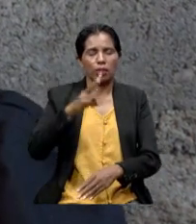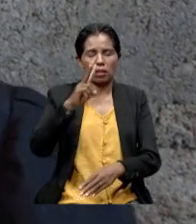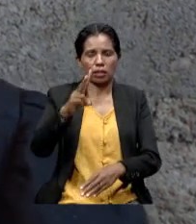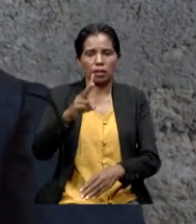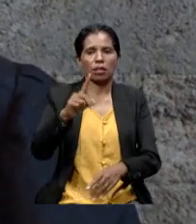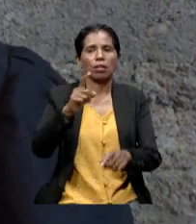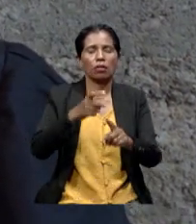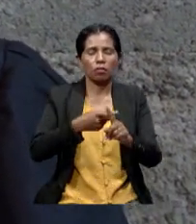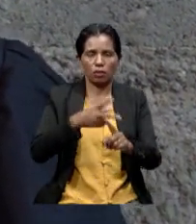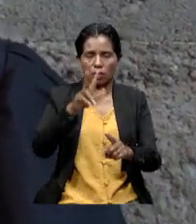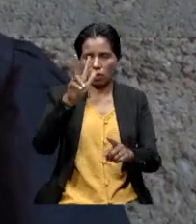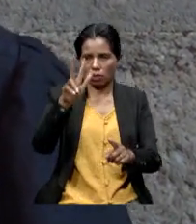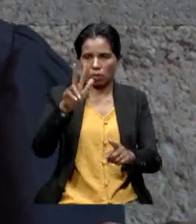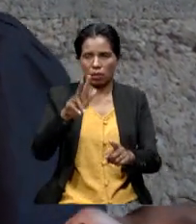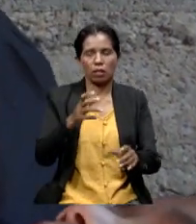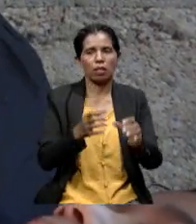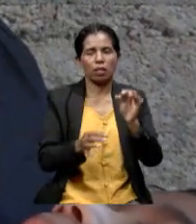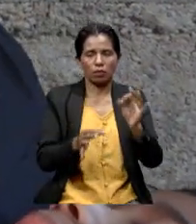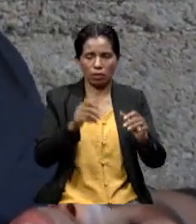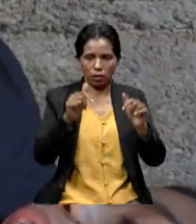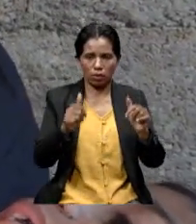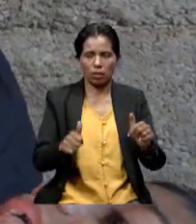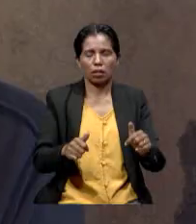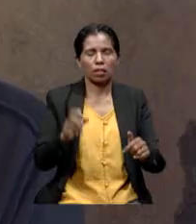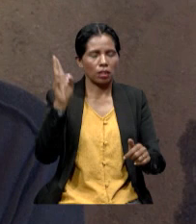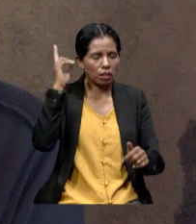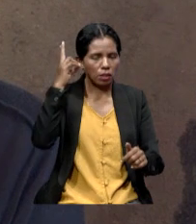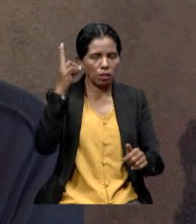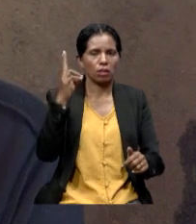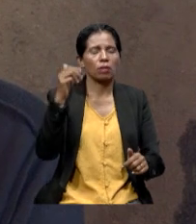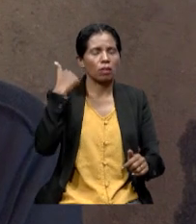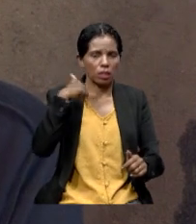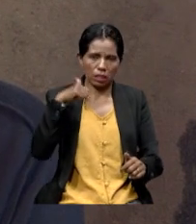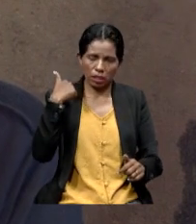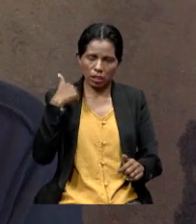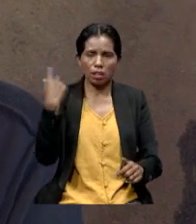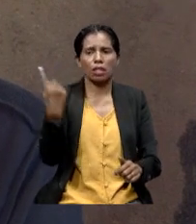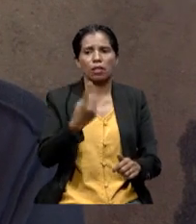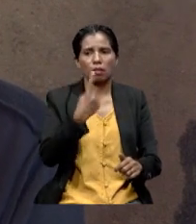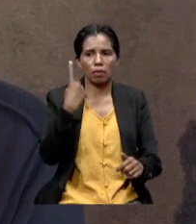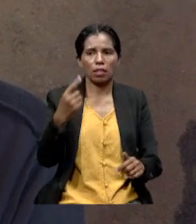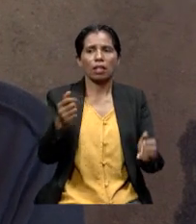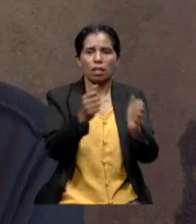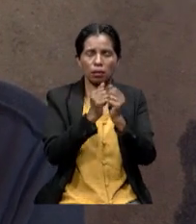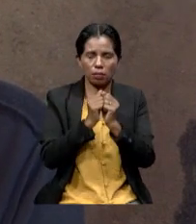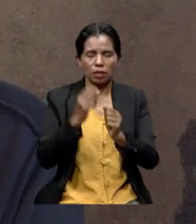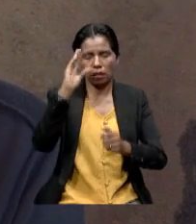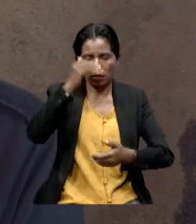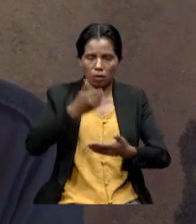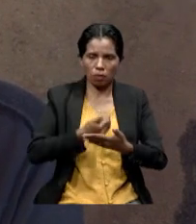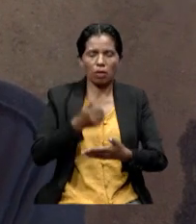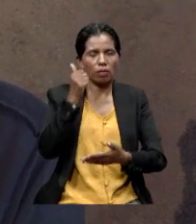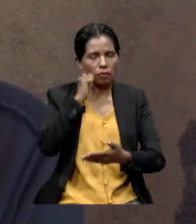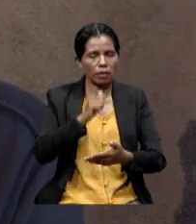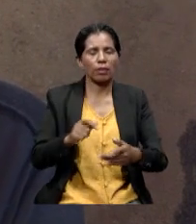durante fulan tolu, maski nune tia Antonia ho tiu Antonio na fating akompanya ni oang feto,